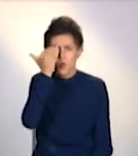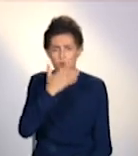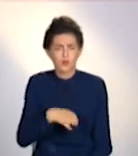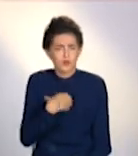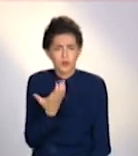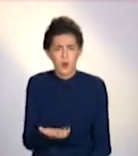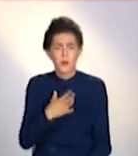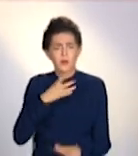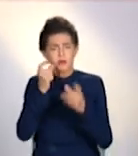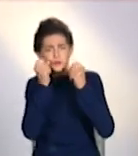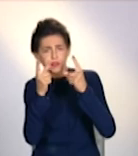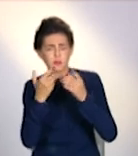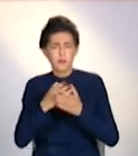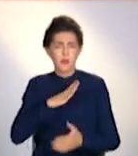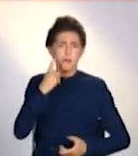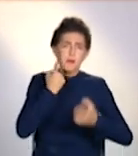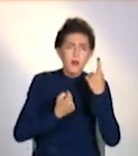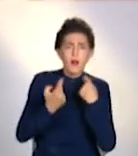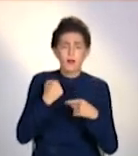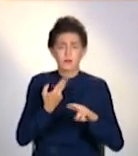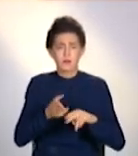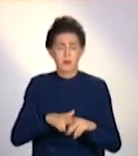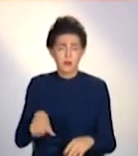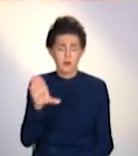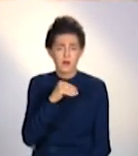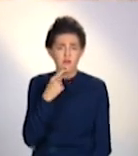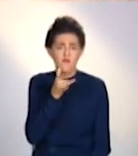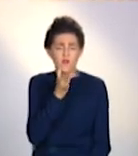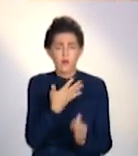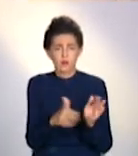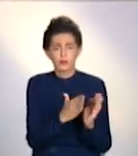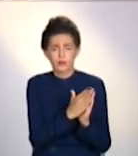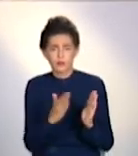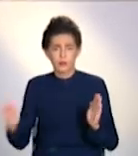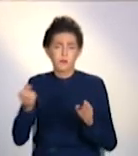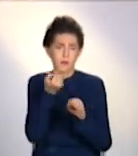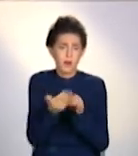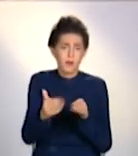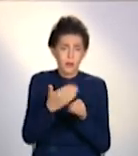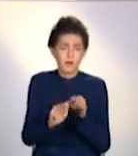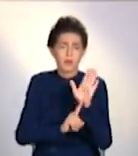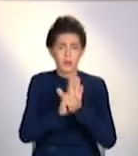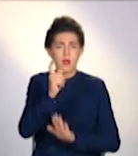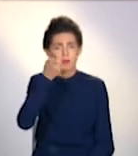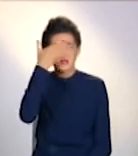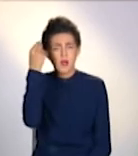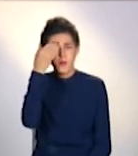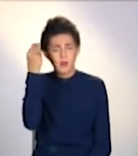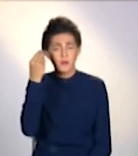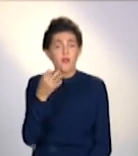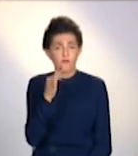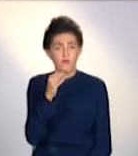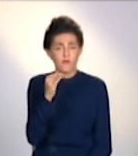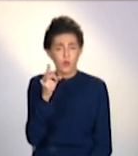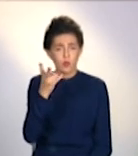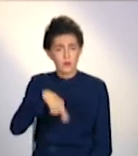Вона просипалась, вона плакала. Вона з часом потихоньку почала забувати. Фонд Рената